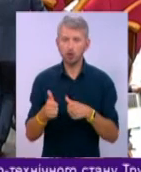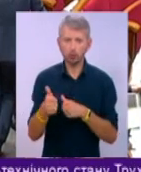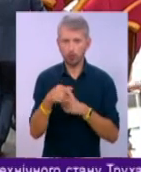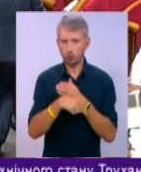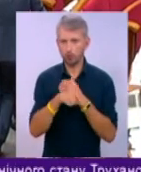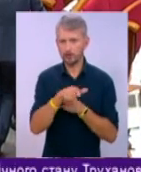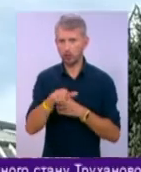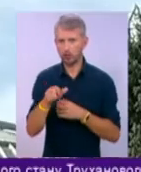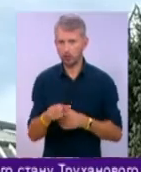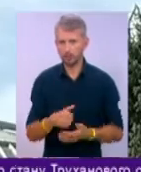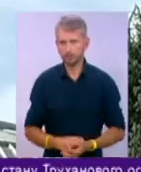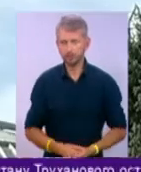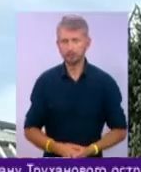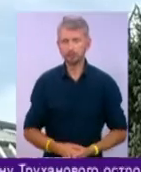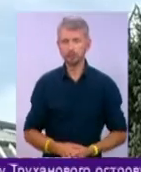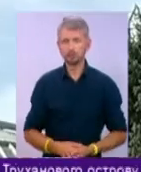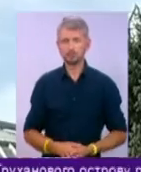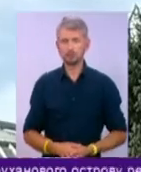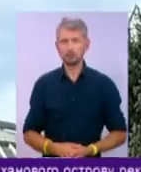топ-корупціонерам. Оксана Цибуля, Олег Мартинюк, телеканал «Київ».